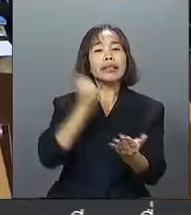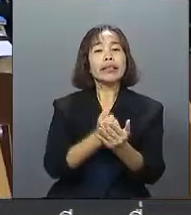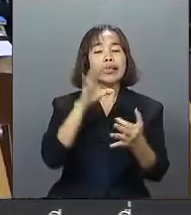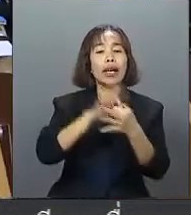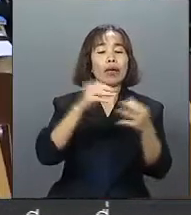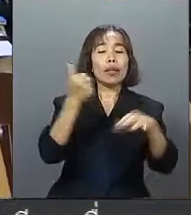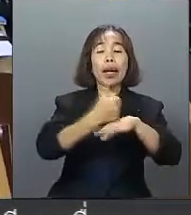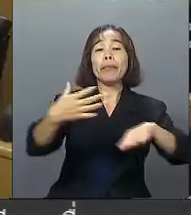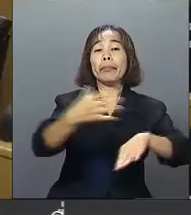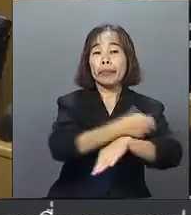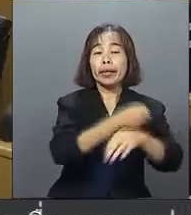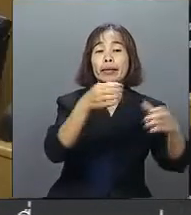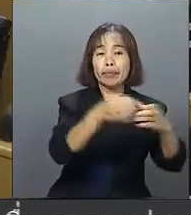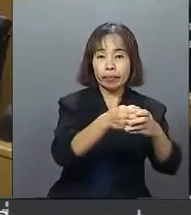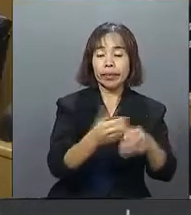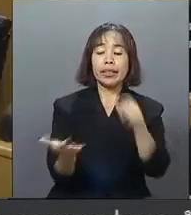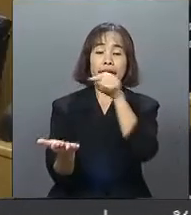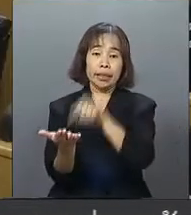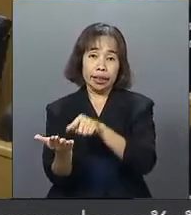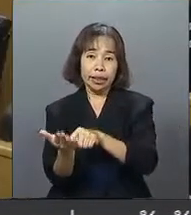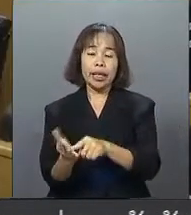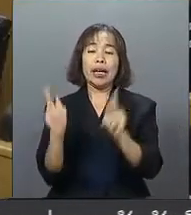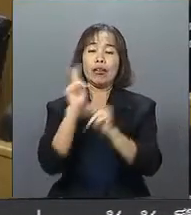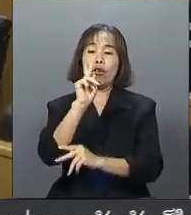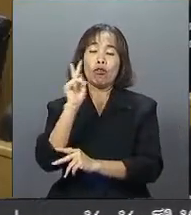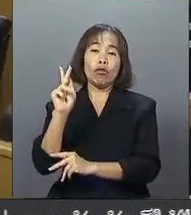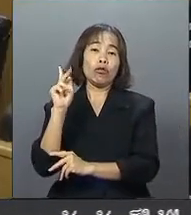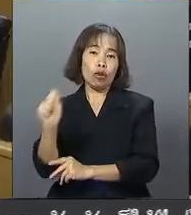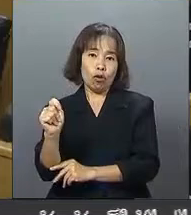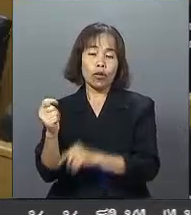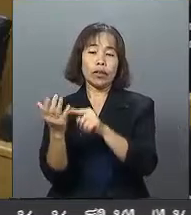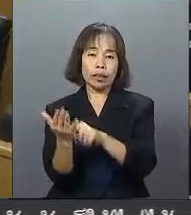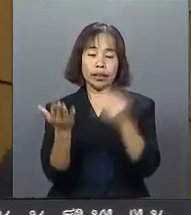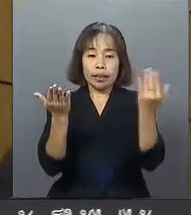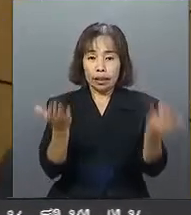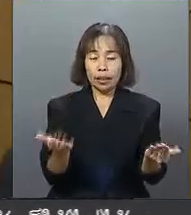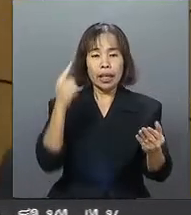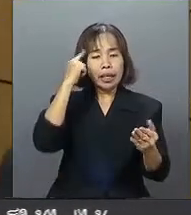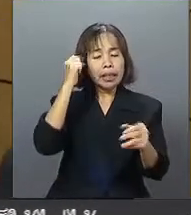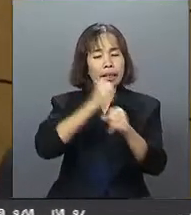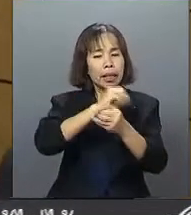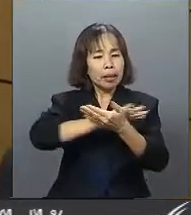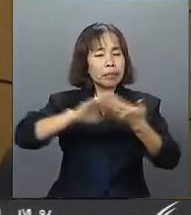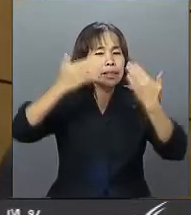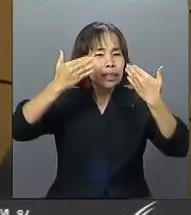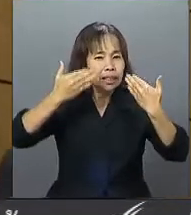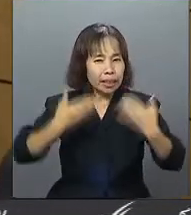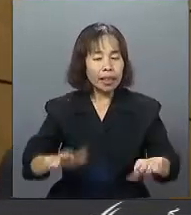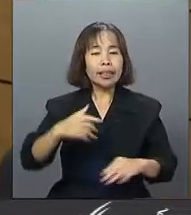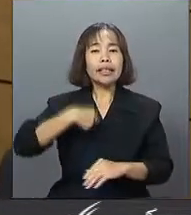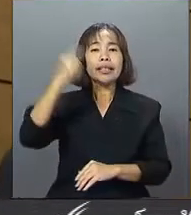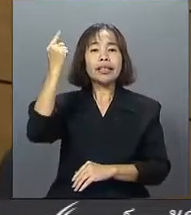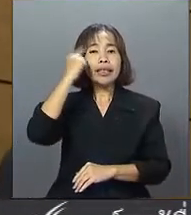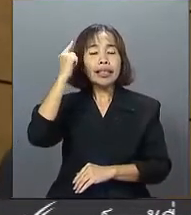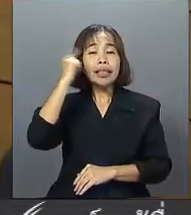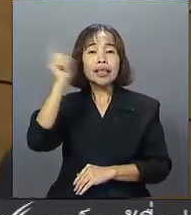เมืองและร่างที่ว่าด้วยคณะกรรมการการเลือกตั้งหรือว่ากกต.จะแล้วเสร็จและพิจารณาวาระ2และ3ภาย